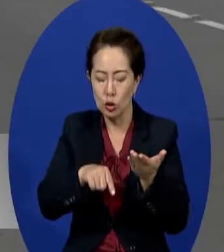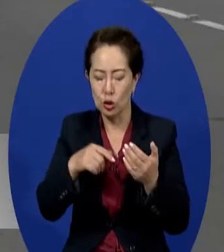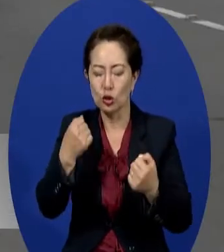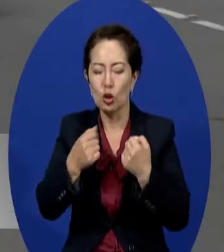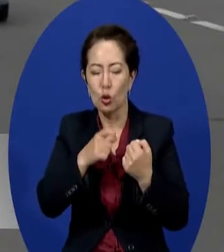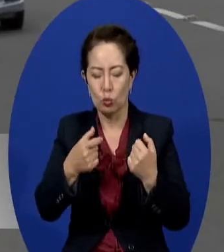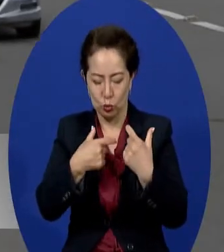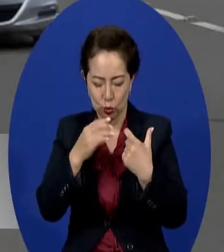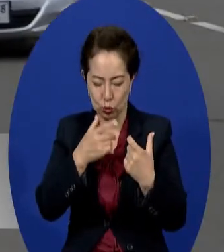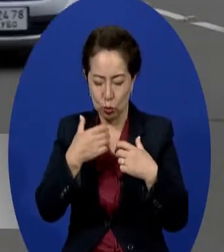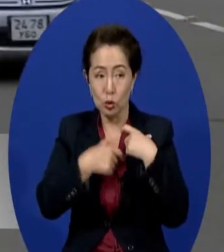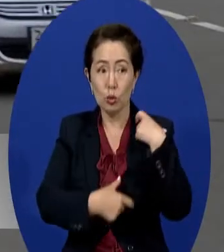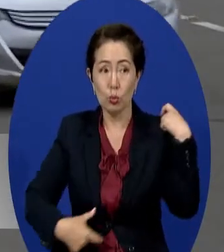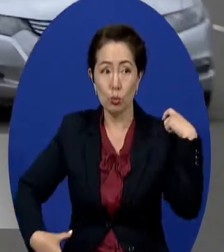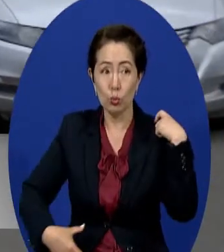бүс тохируулагчийг тараалаа.